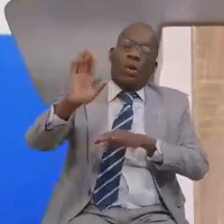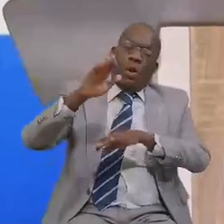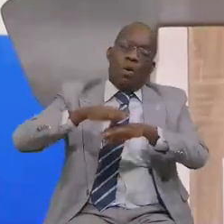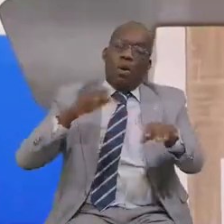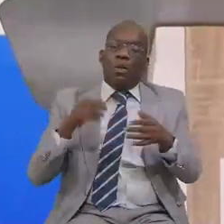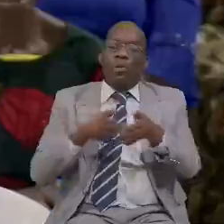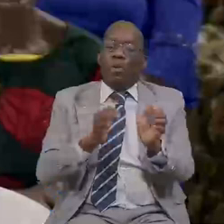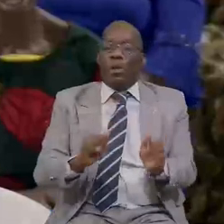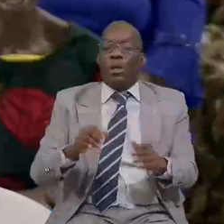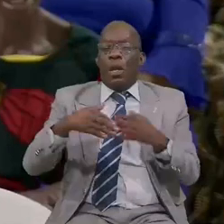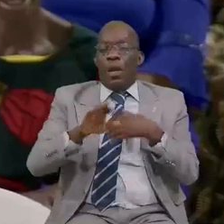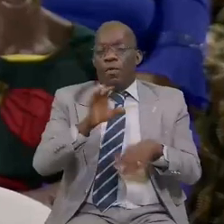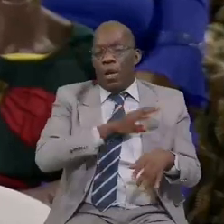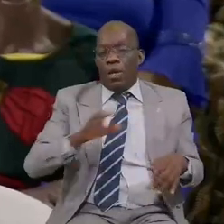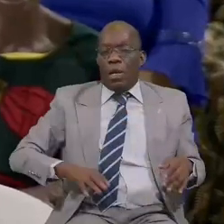pour détruire tout cela.